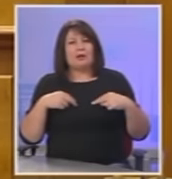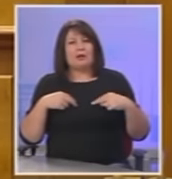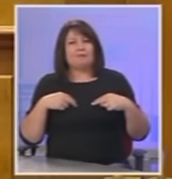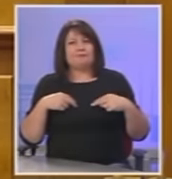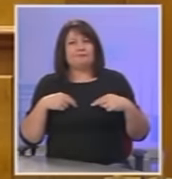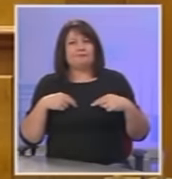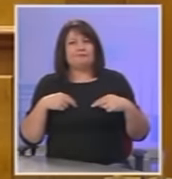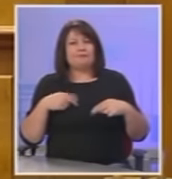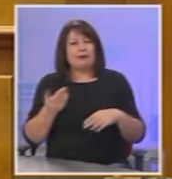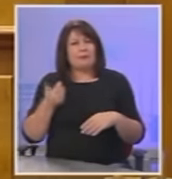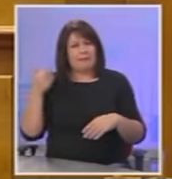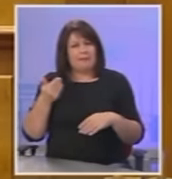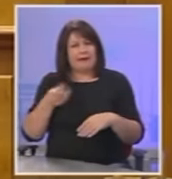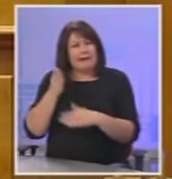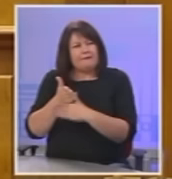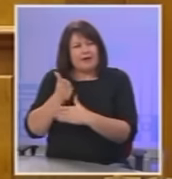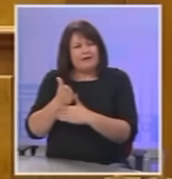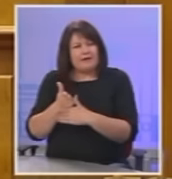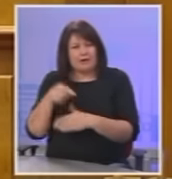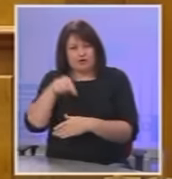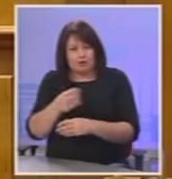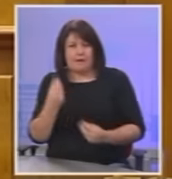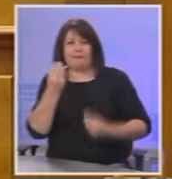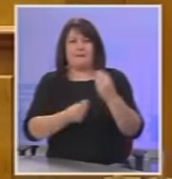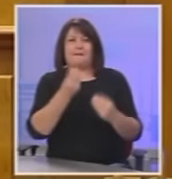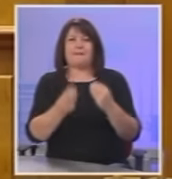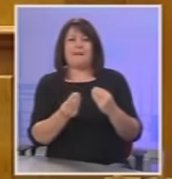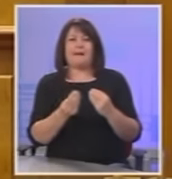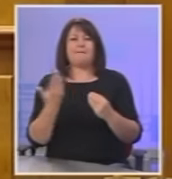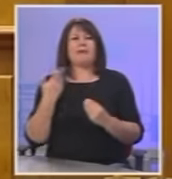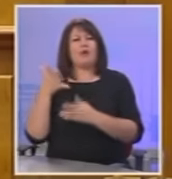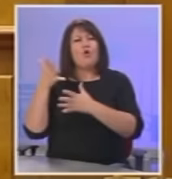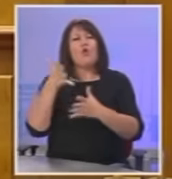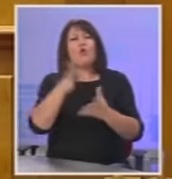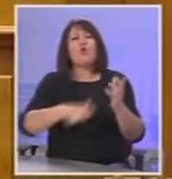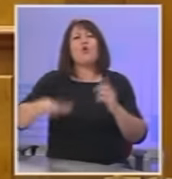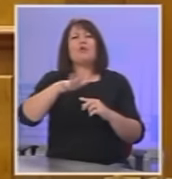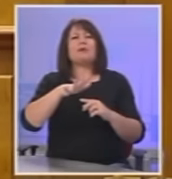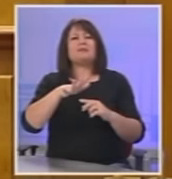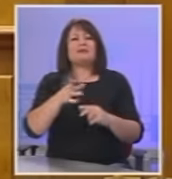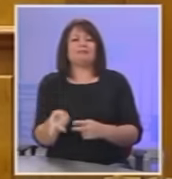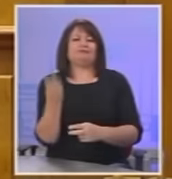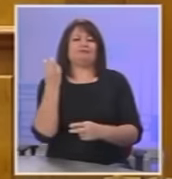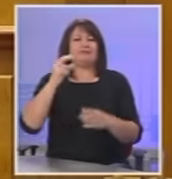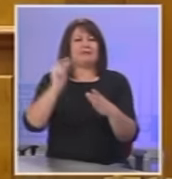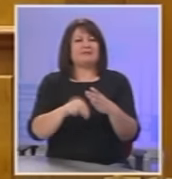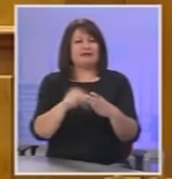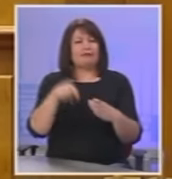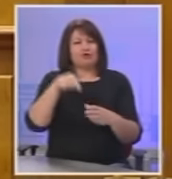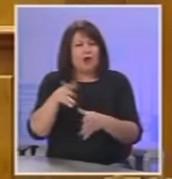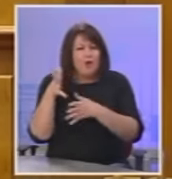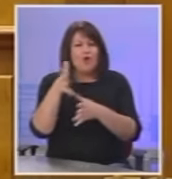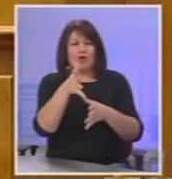ουρές που έκρυβαν προεκλογικά, που τις έκρυβαν πολύ καλά για να εξαπατήσουν τον κόσμο και να εφαρπάξουν την ψήφο τους. Προεκλογικά